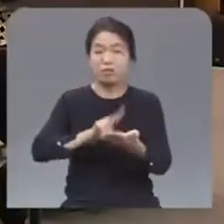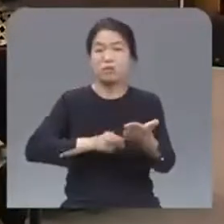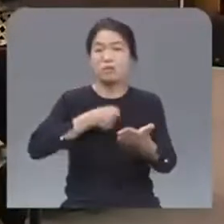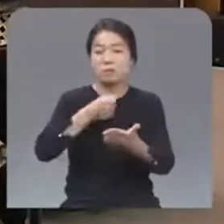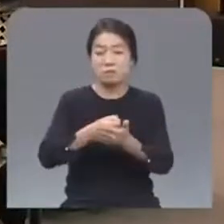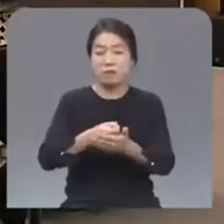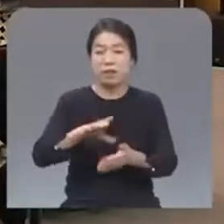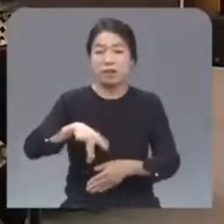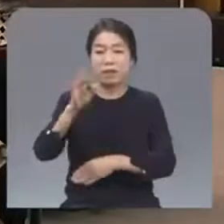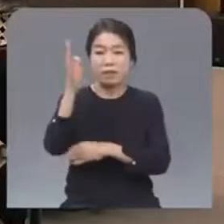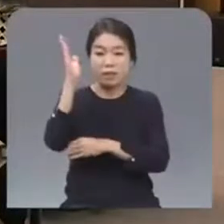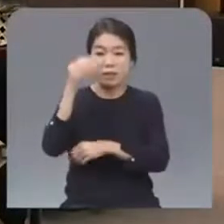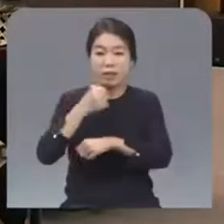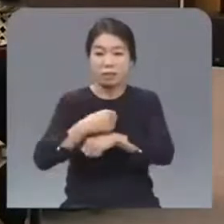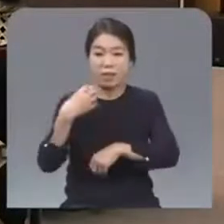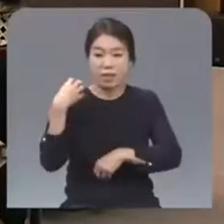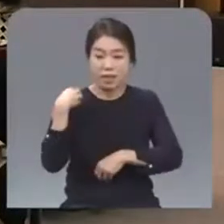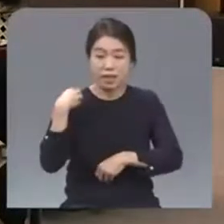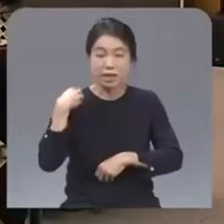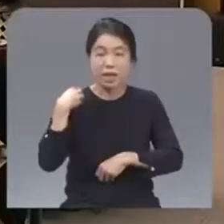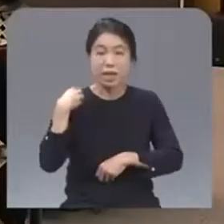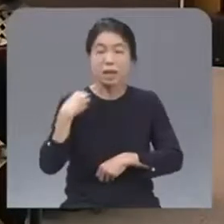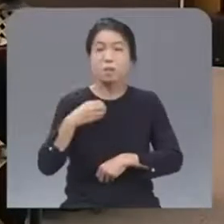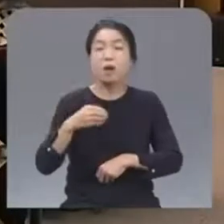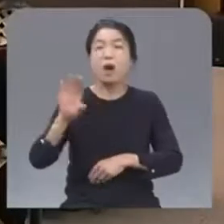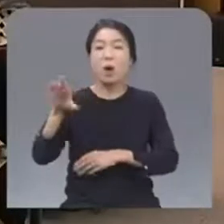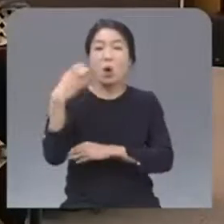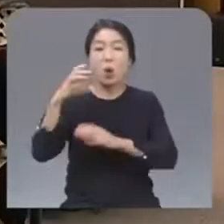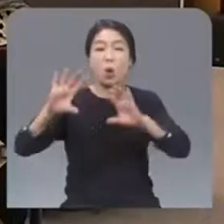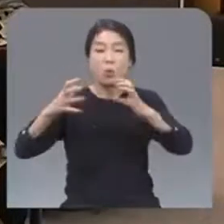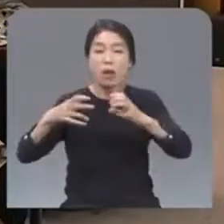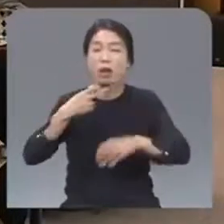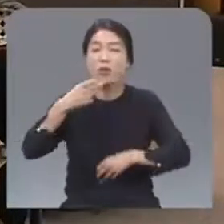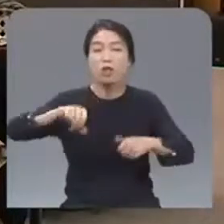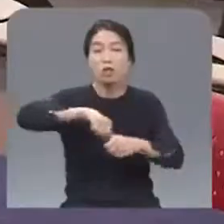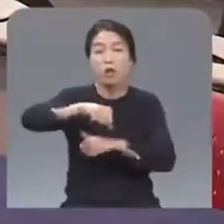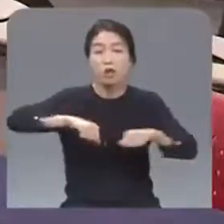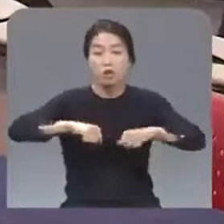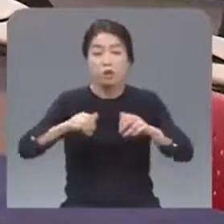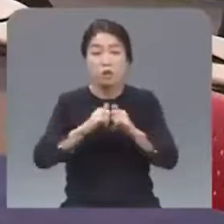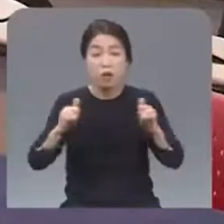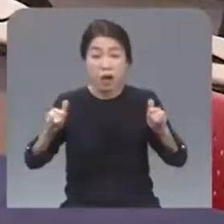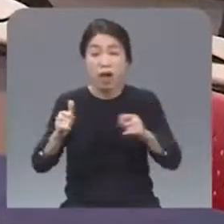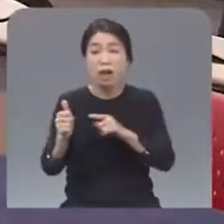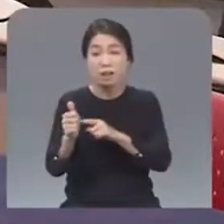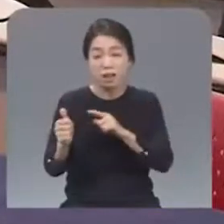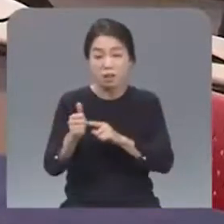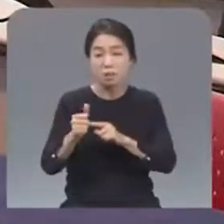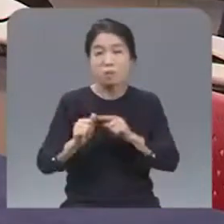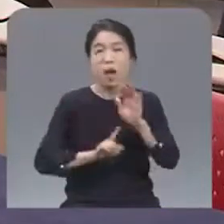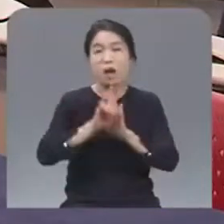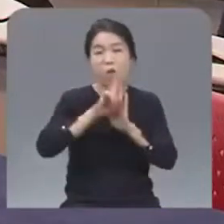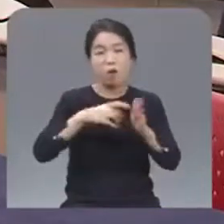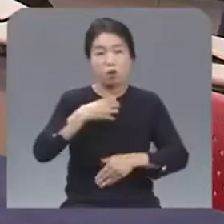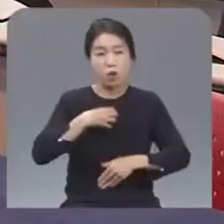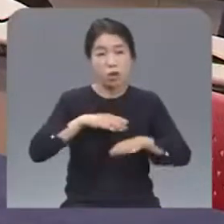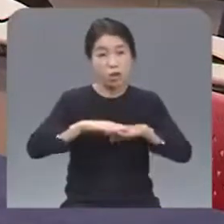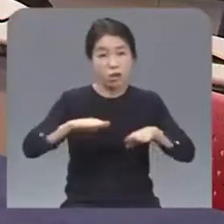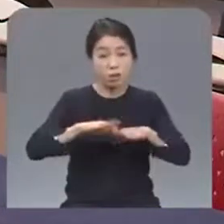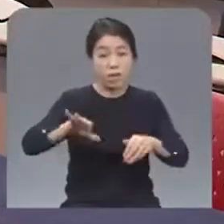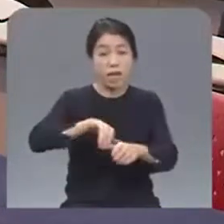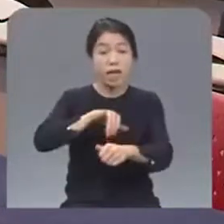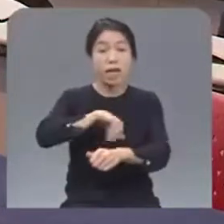기조연설자로 나선 콜롬비아의 12살 환경운동가인 프란시스코 베라는 기후위기 극복이 인권